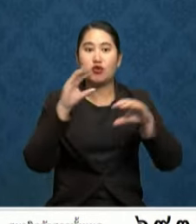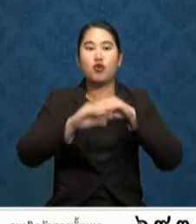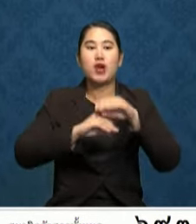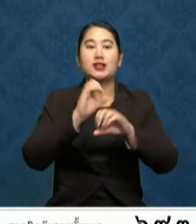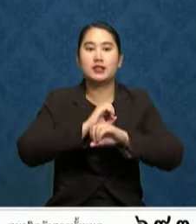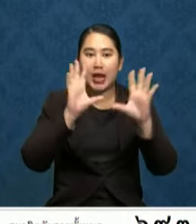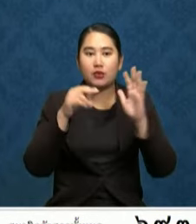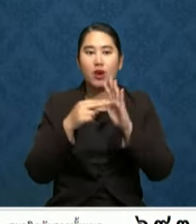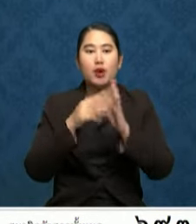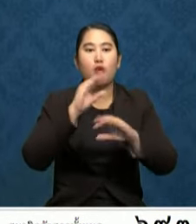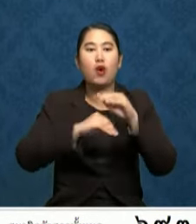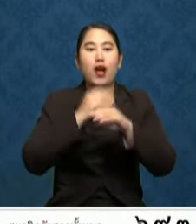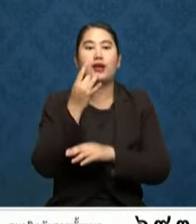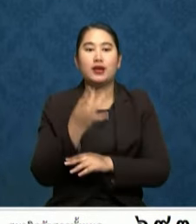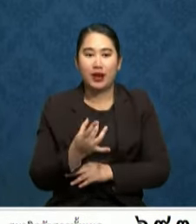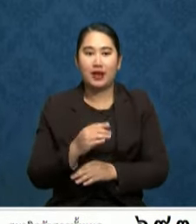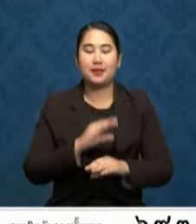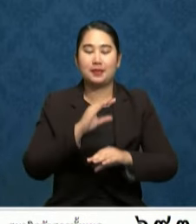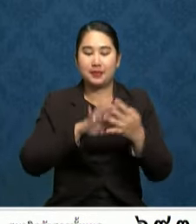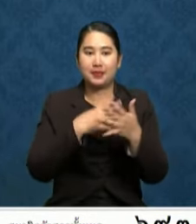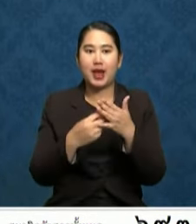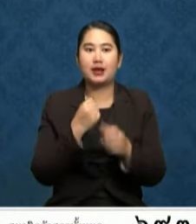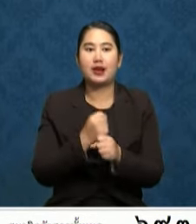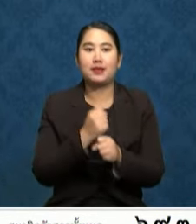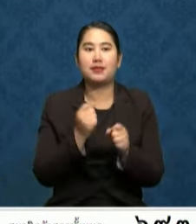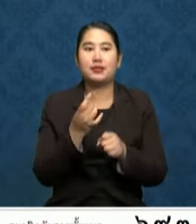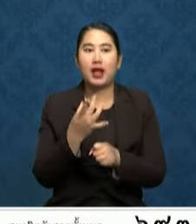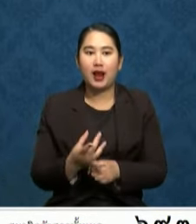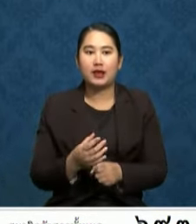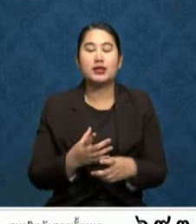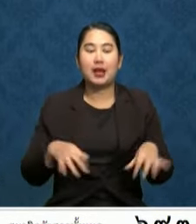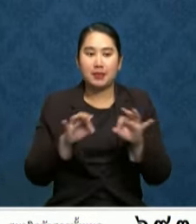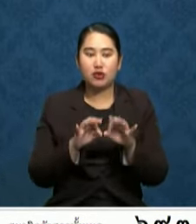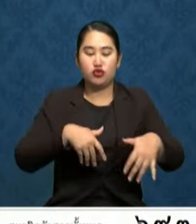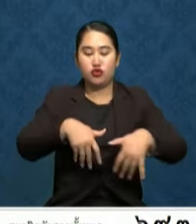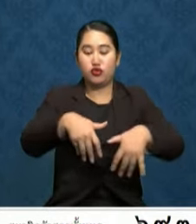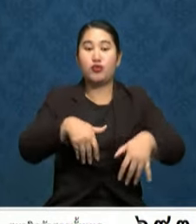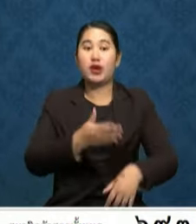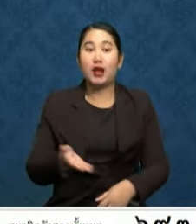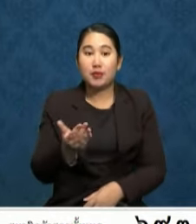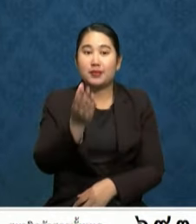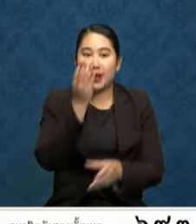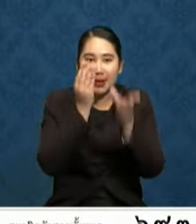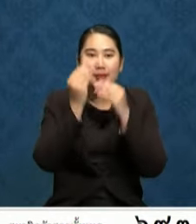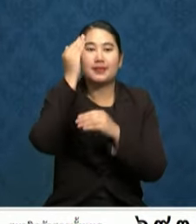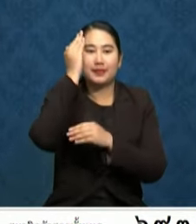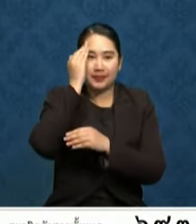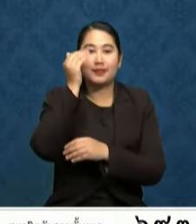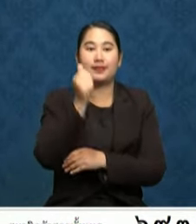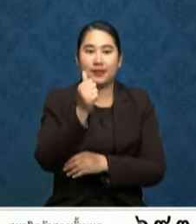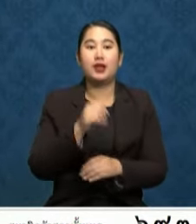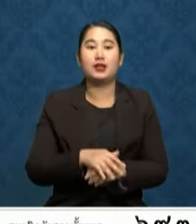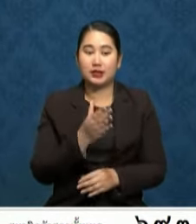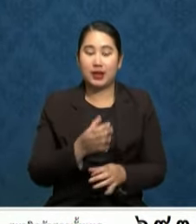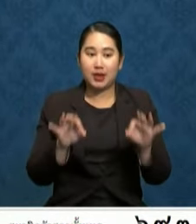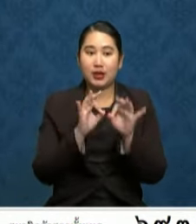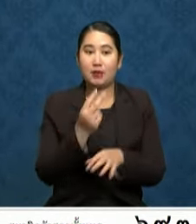โปรเจคอะไรเรามีแผนงานอะไรที่สำคัญนะครับแล้ววันนั้นประชาชนแล้วก็ท่านผู้มีเกียรติคงได้รับทราบนะครับก็เป็นจุดที่ที่